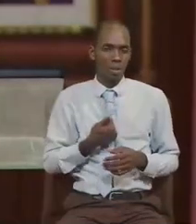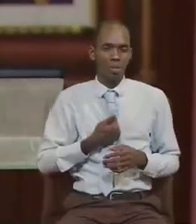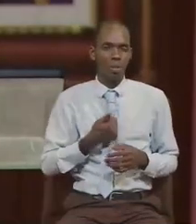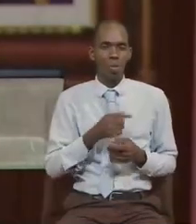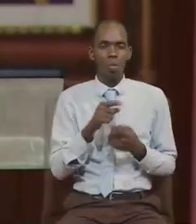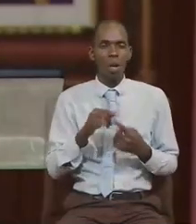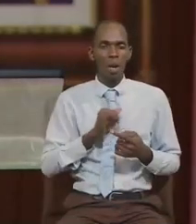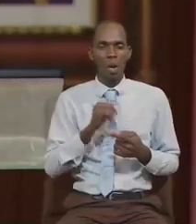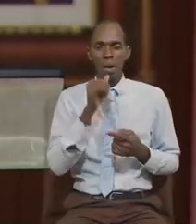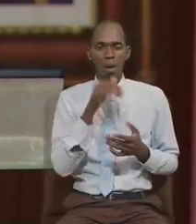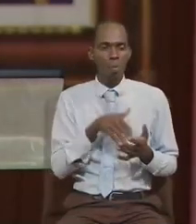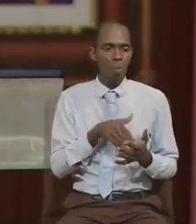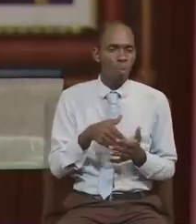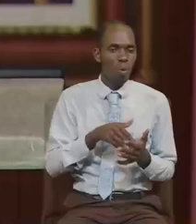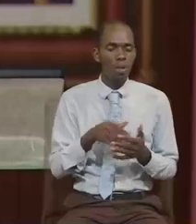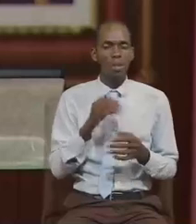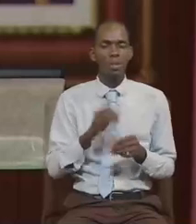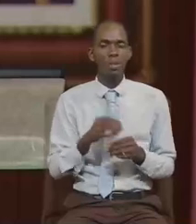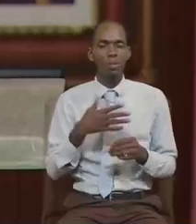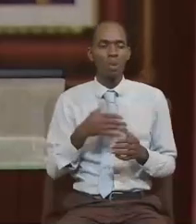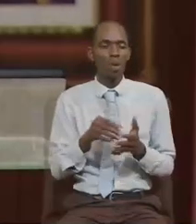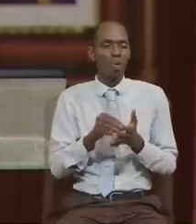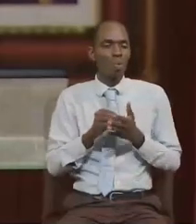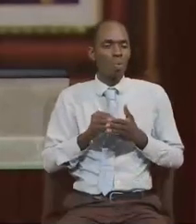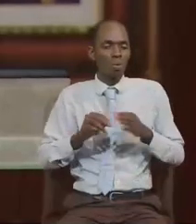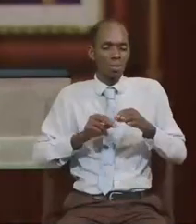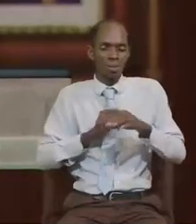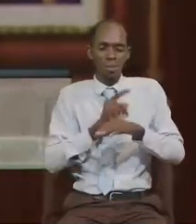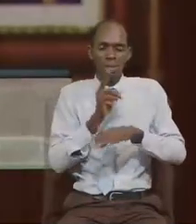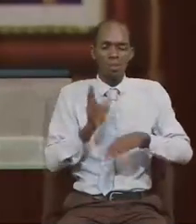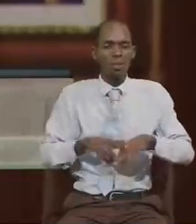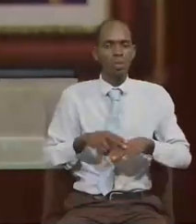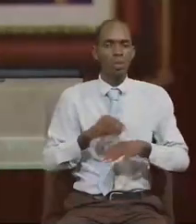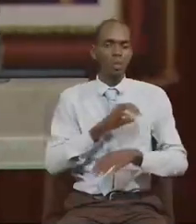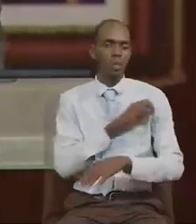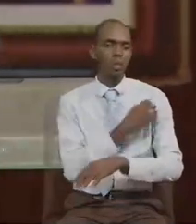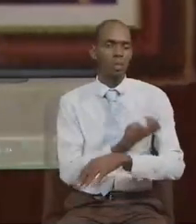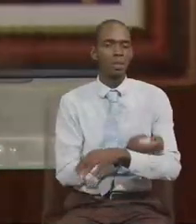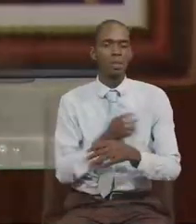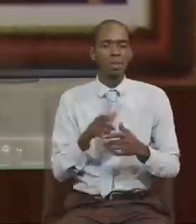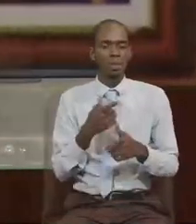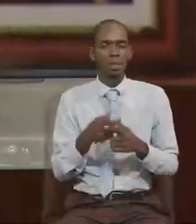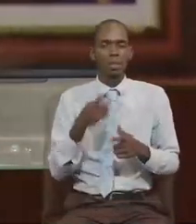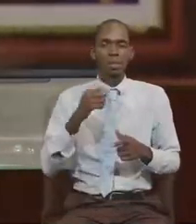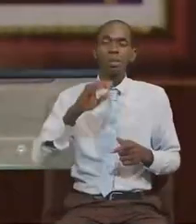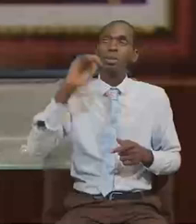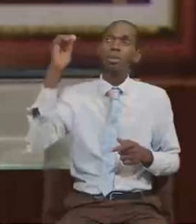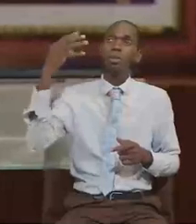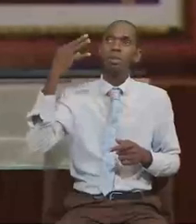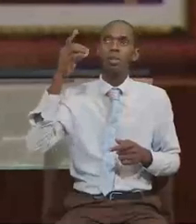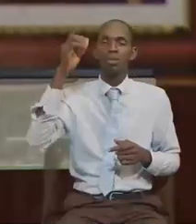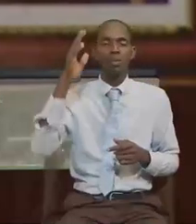faible dans mon énergie naturelle, alors la grâce de Dieu